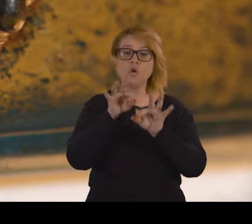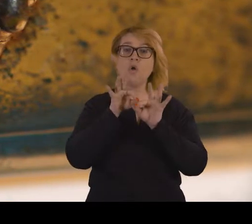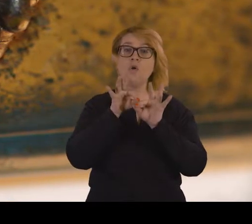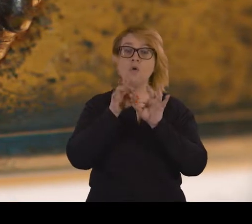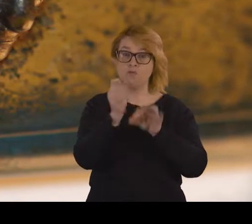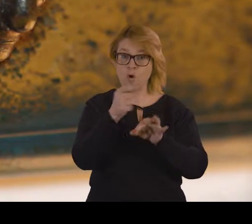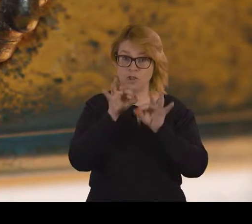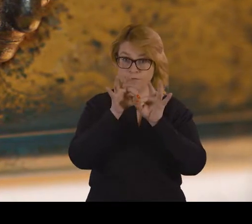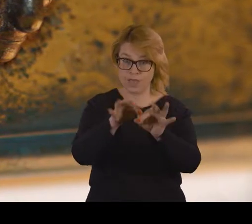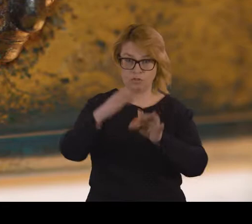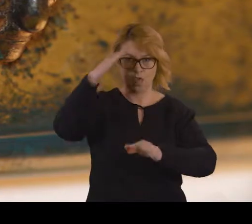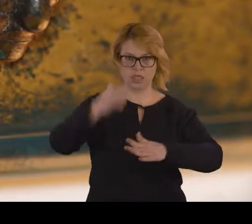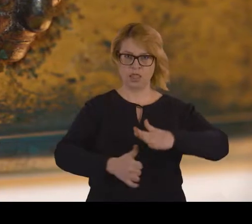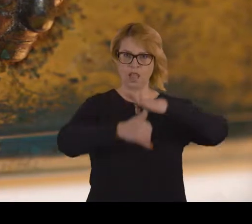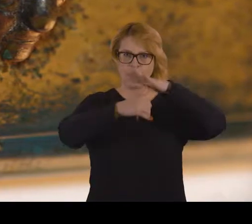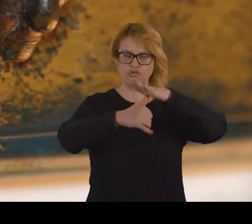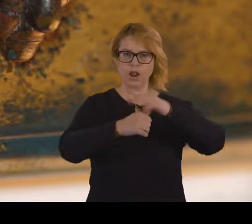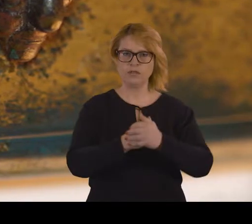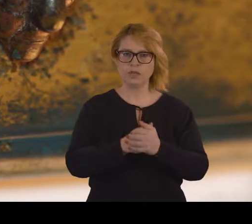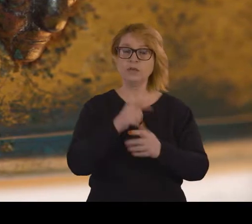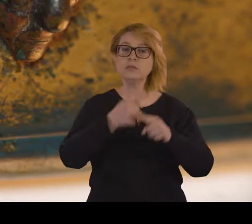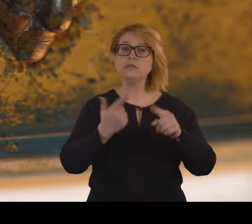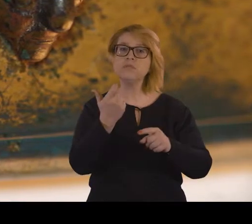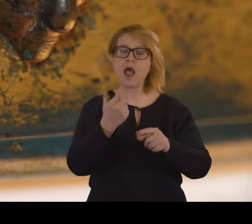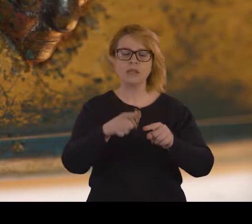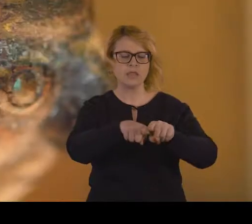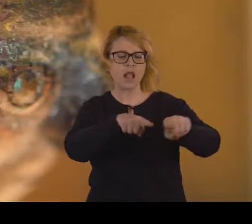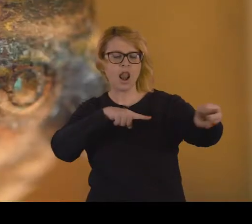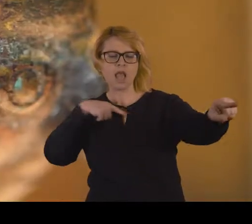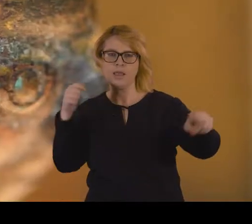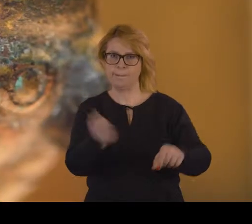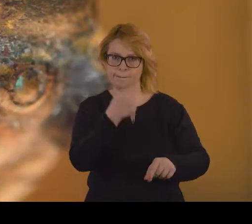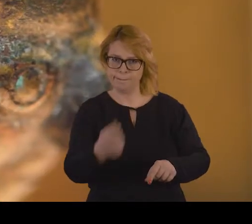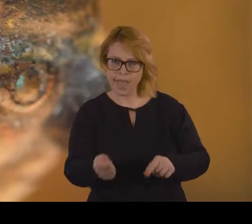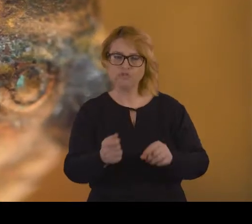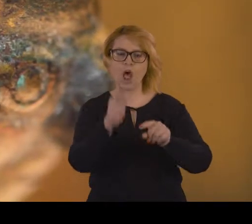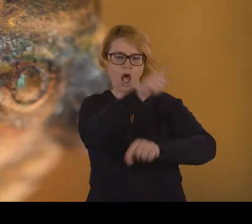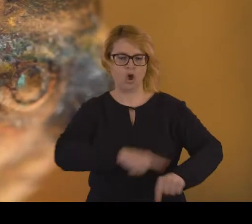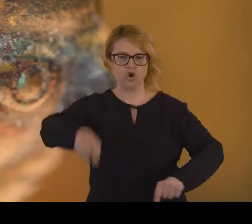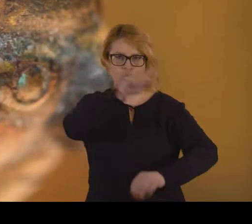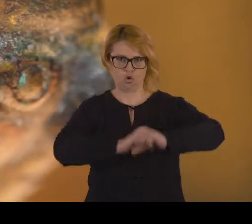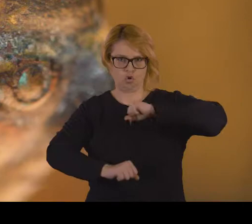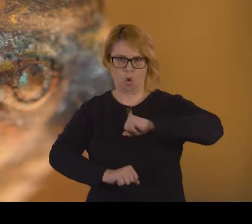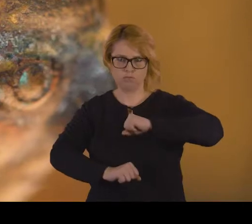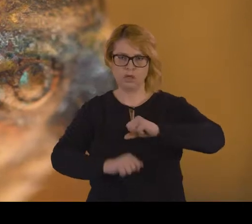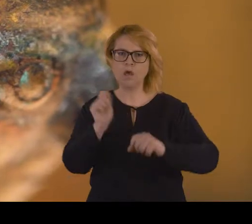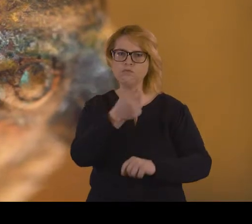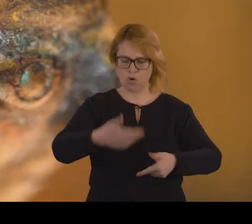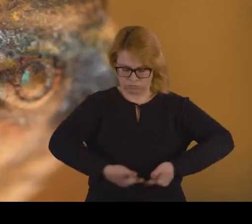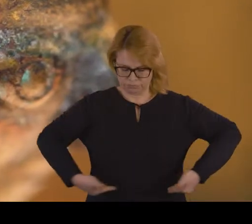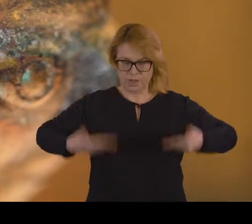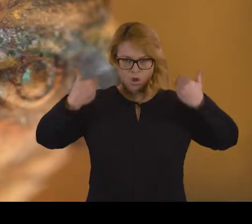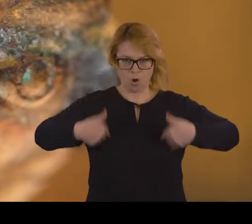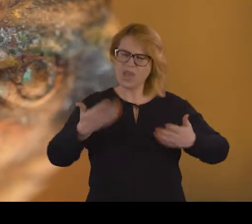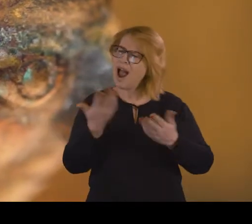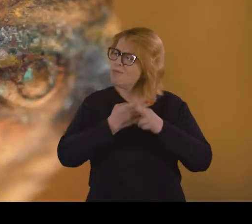vojenský náčelník. Typickými zbraňami Keltov boli dlhý železný meč a kopia. Často bojovali do polpása nahý